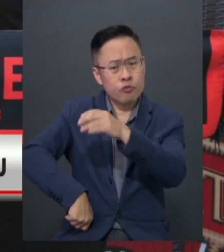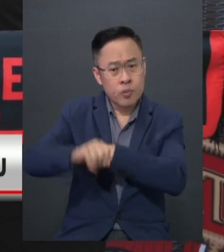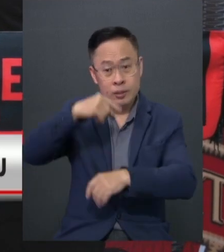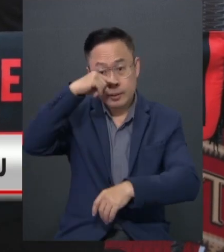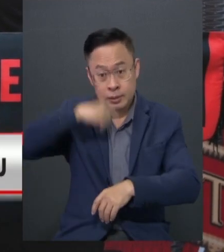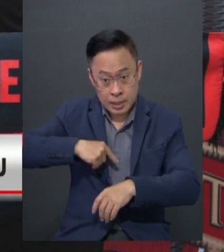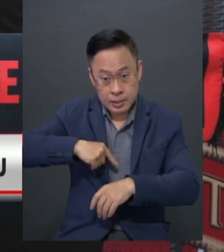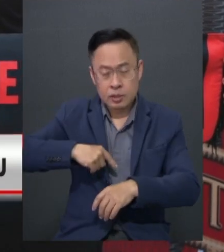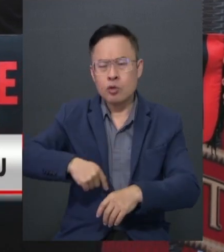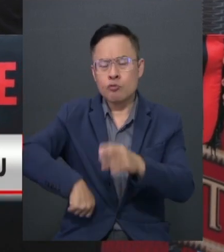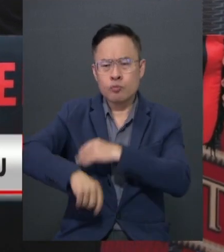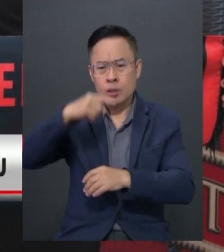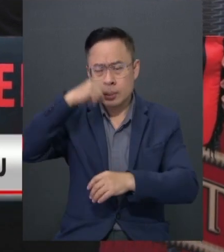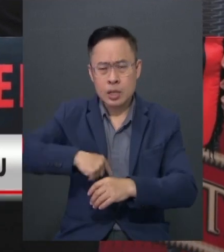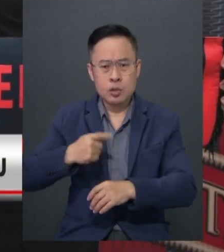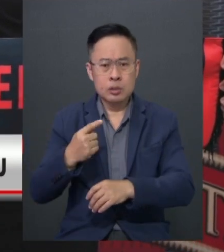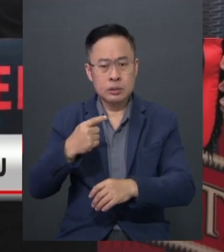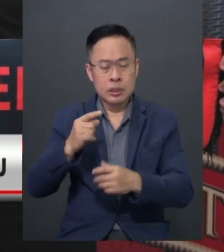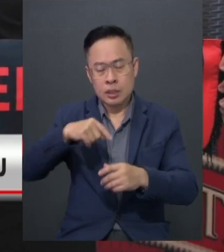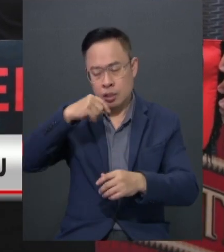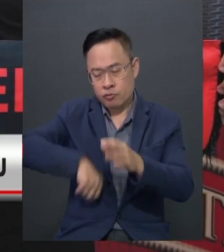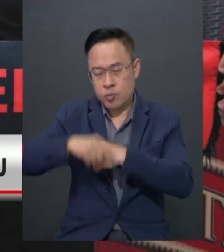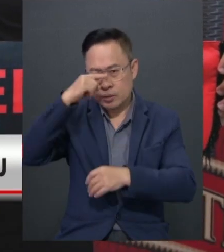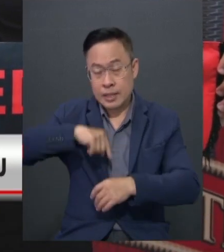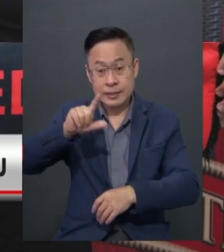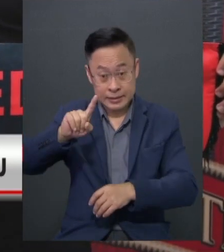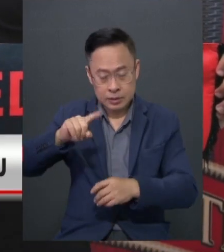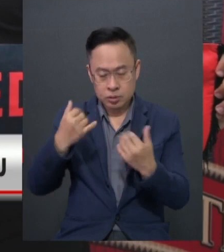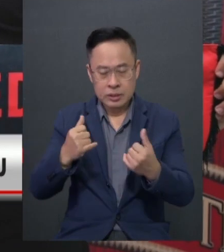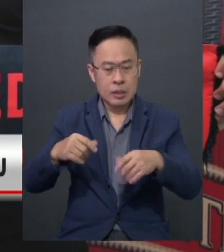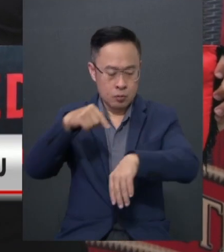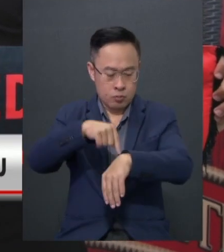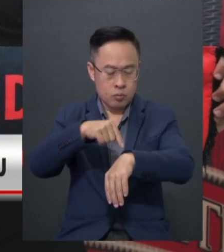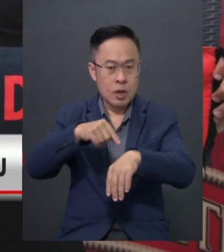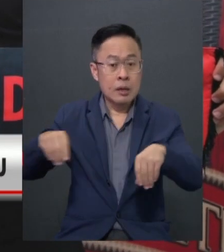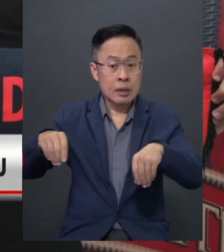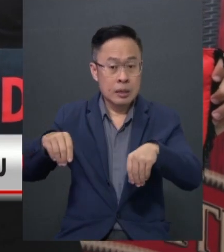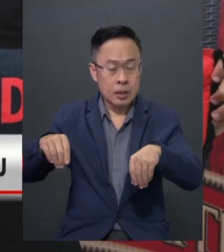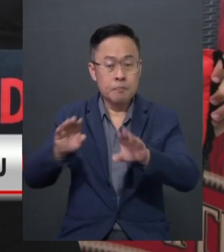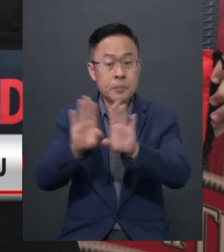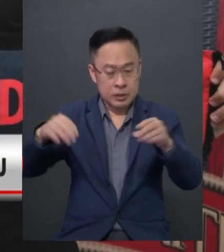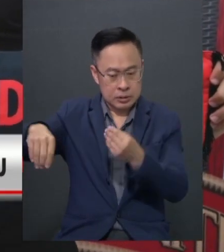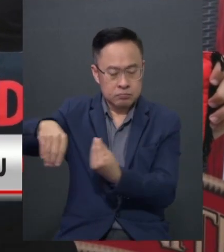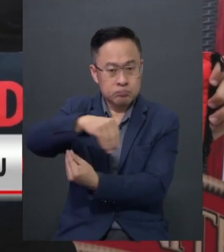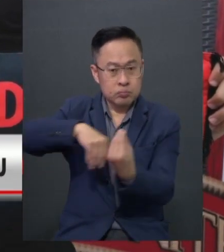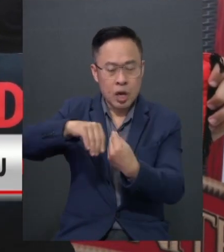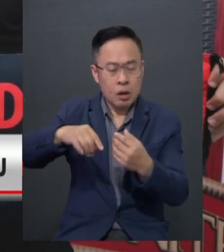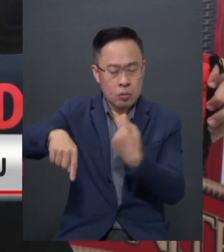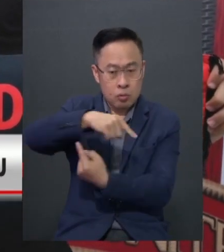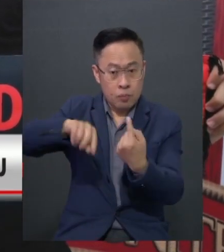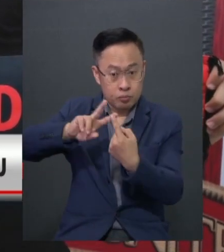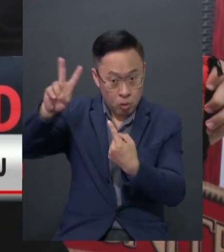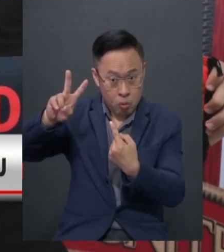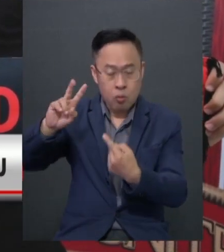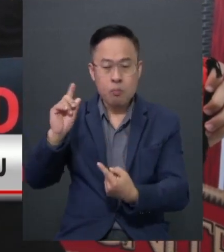หลายทีมก็เสริมทัพกันอย่างมากมายนะฮะล่าสุดขอนแก่นยูไนเต็ดครับประกาศเปิดตัวยูเซฟเจอรีครับศูนย์หน้าลูกครึ่ง